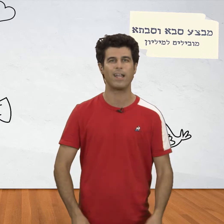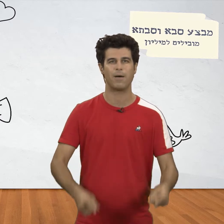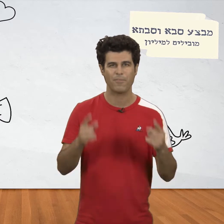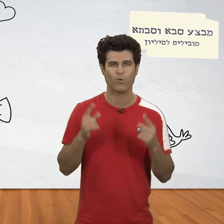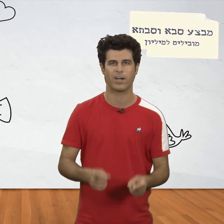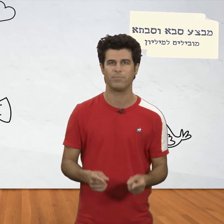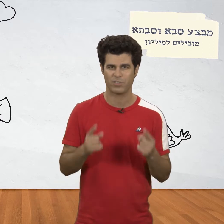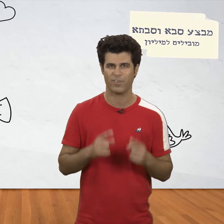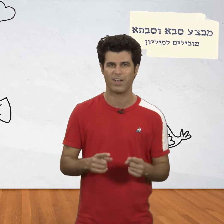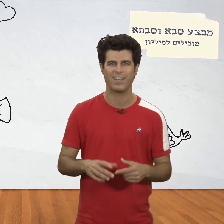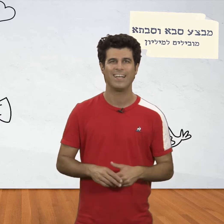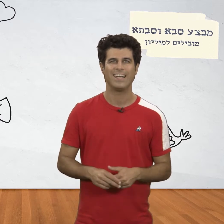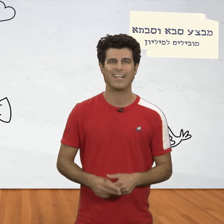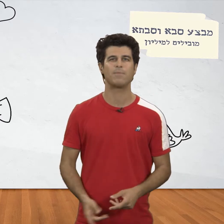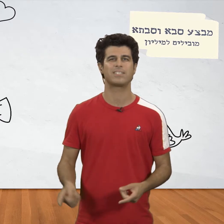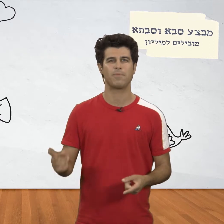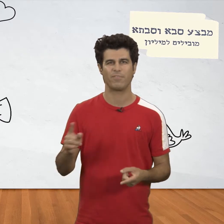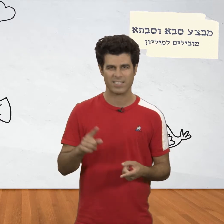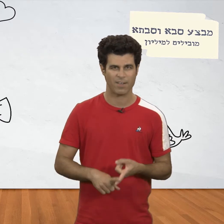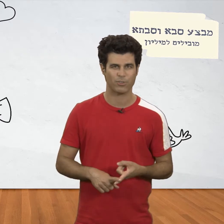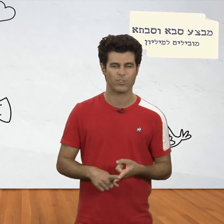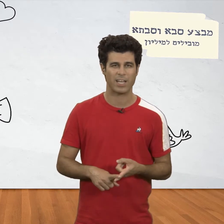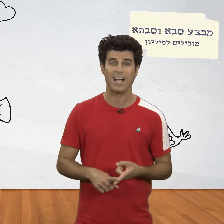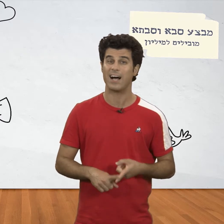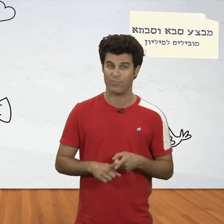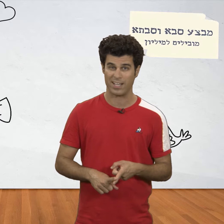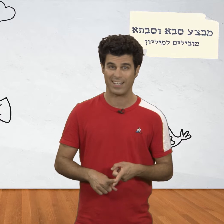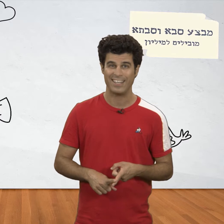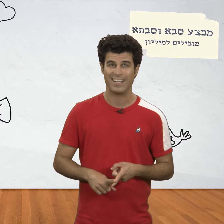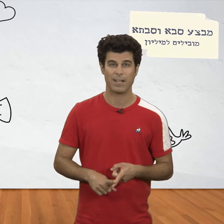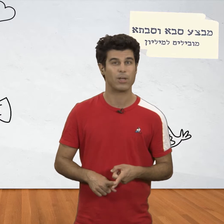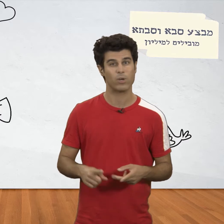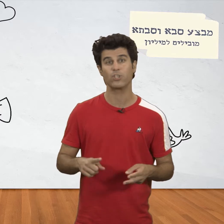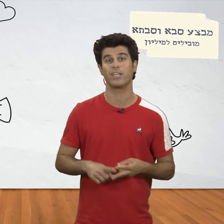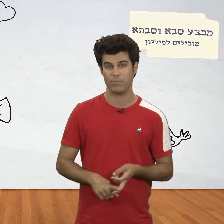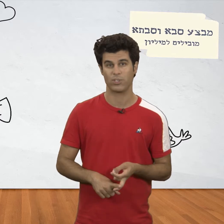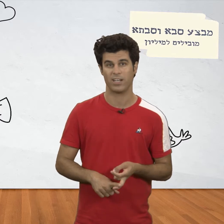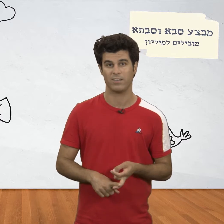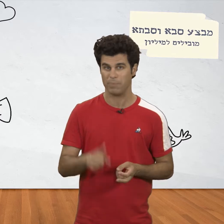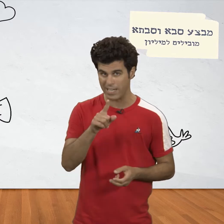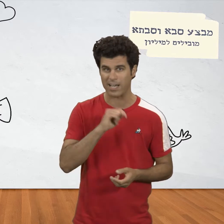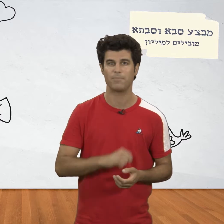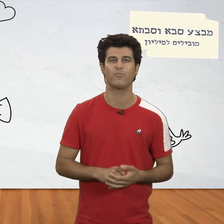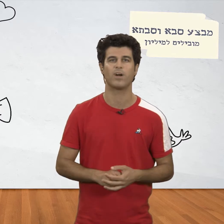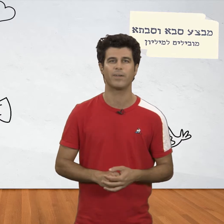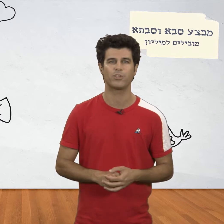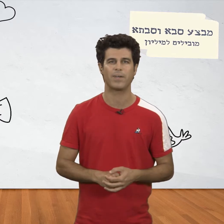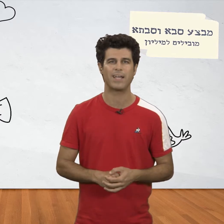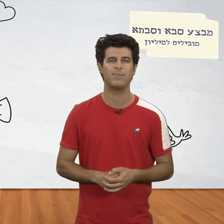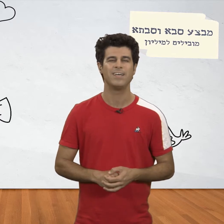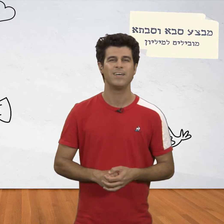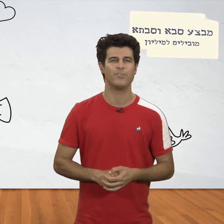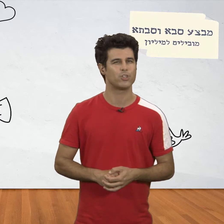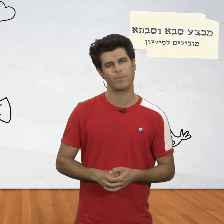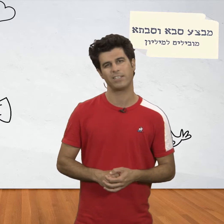לכל המבוגרים סביבה. גם לסבים והסבתות שלה, אבל גם לכל השכנים שלה, בעיקר למבוגרים